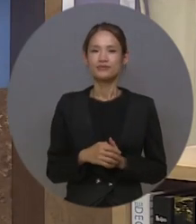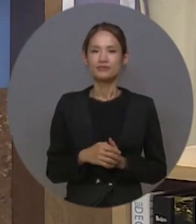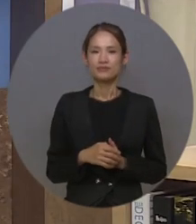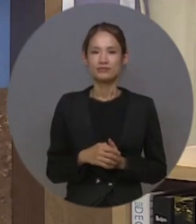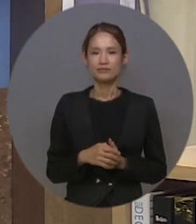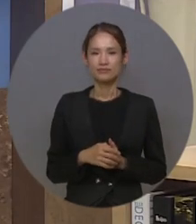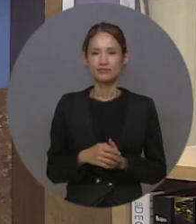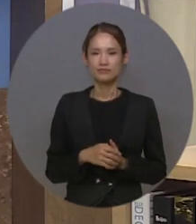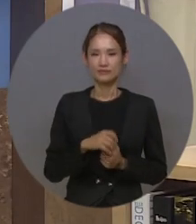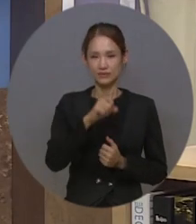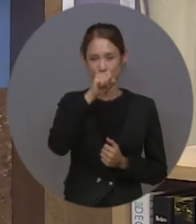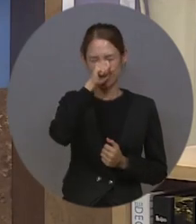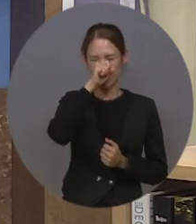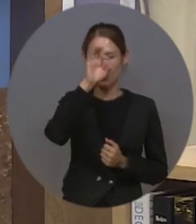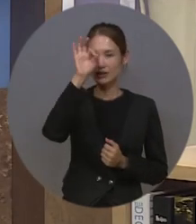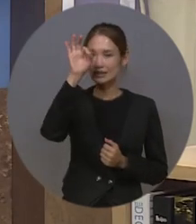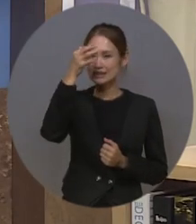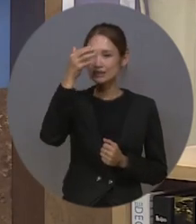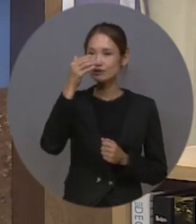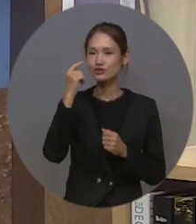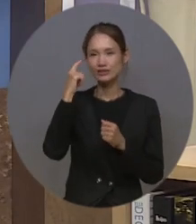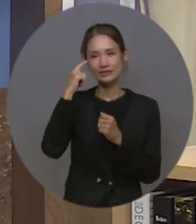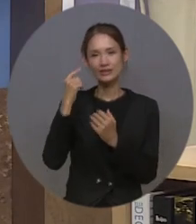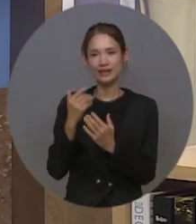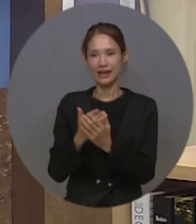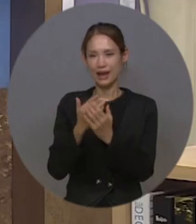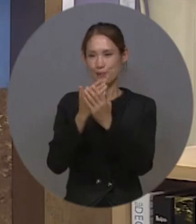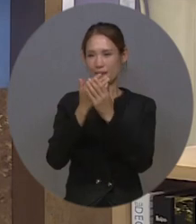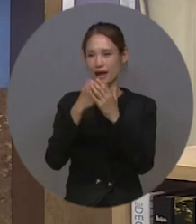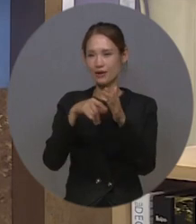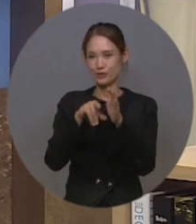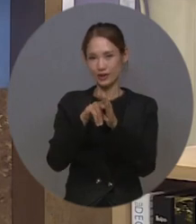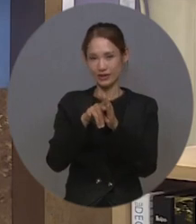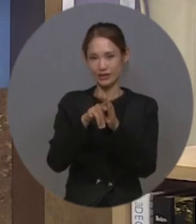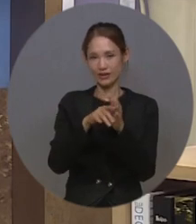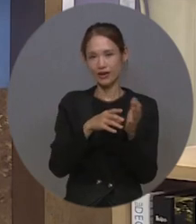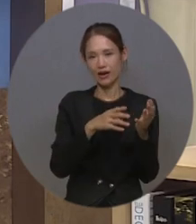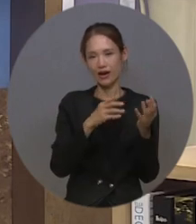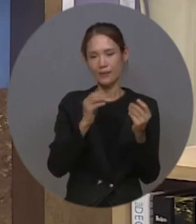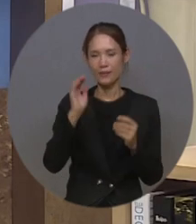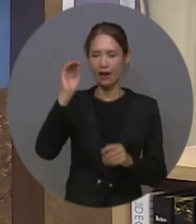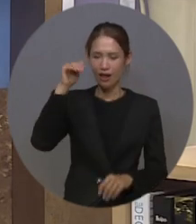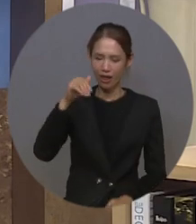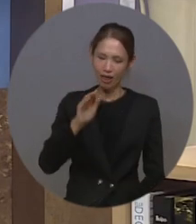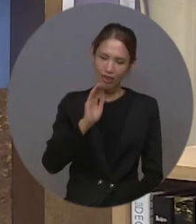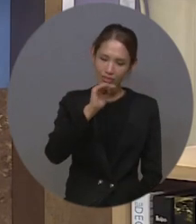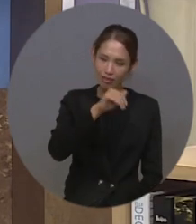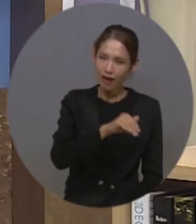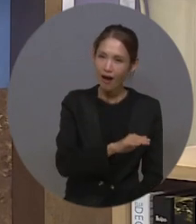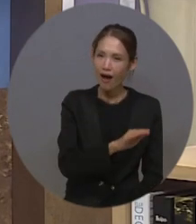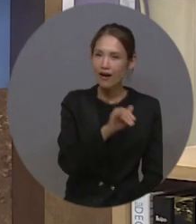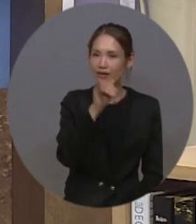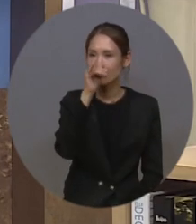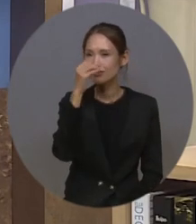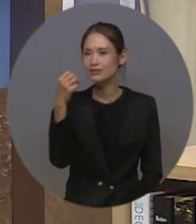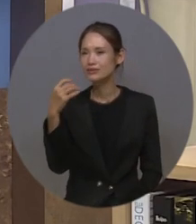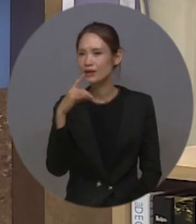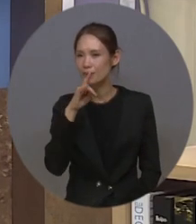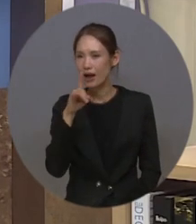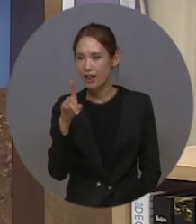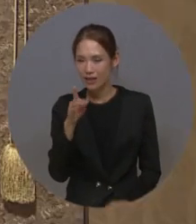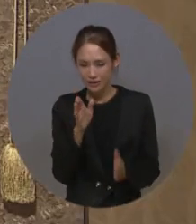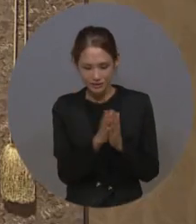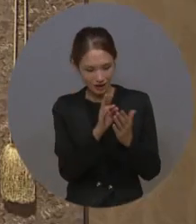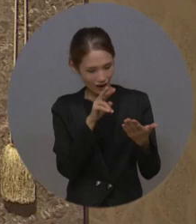이런 좋은 또 기술을 개발하기 위해서는 많은 우여곡절이 또 있으셨다고 책에서 제가